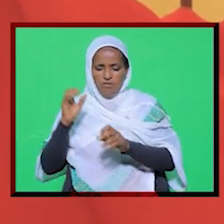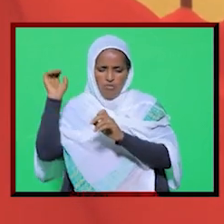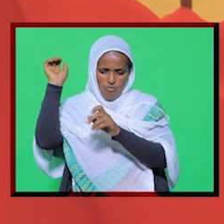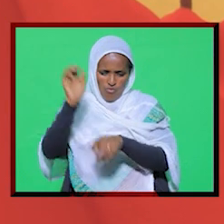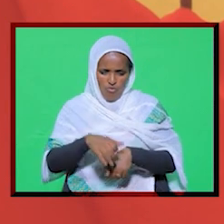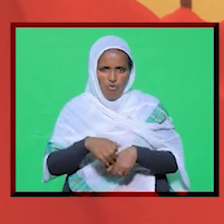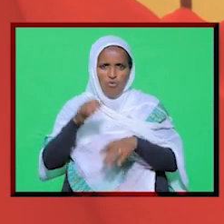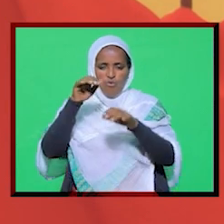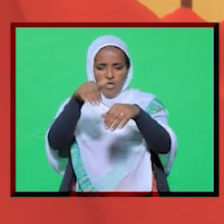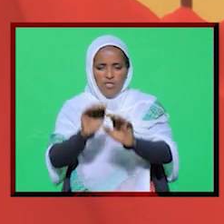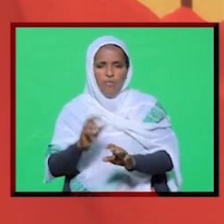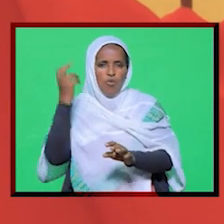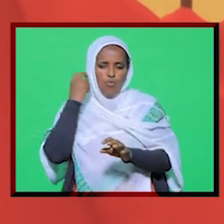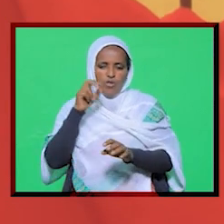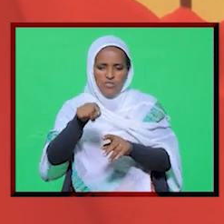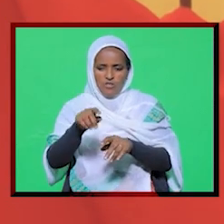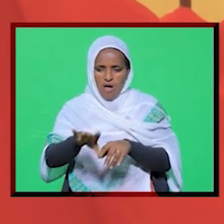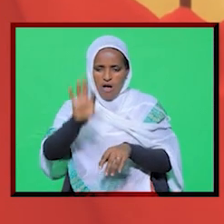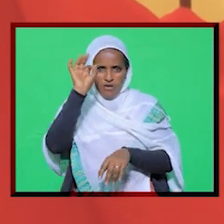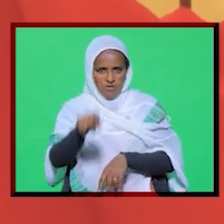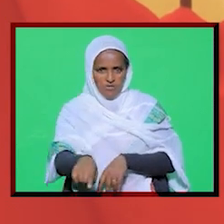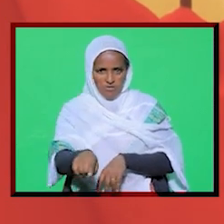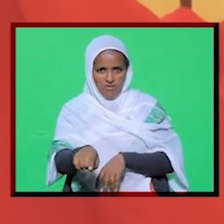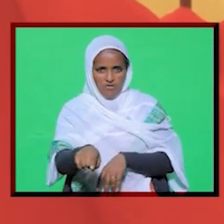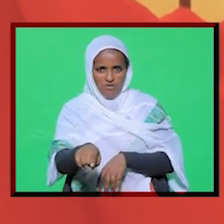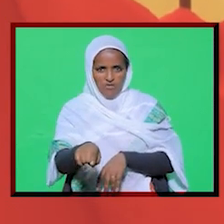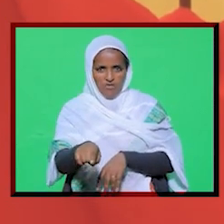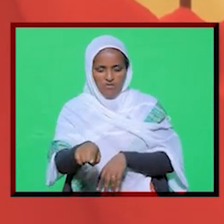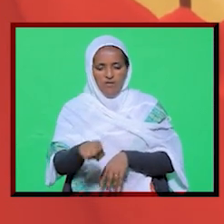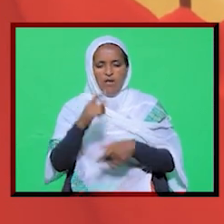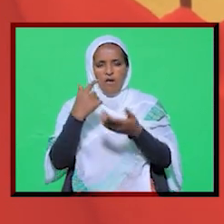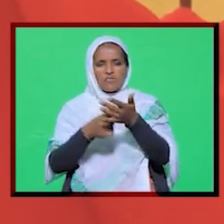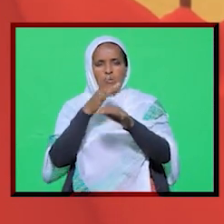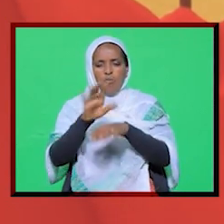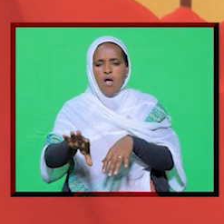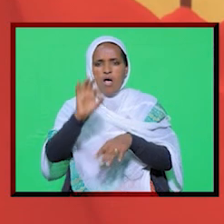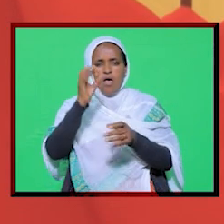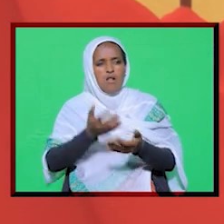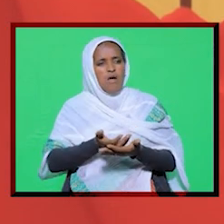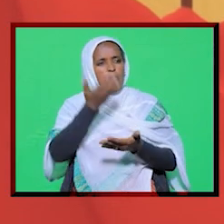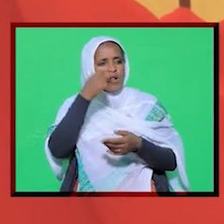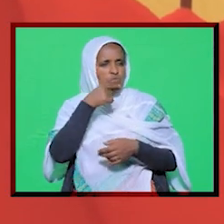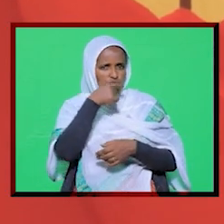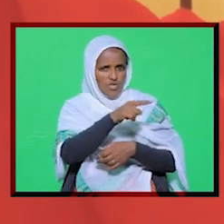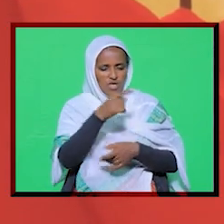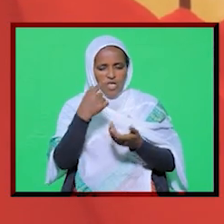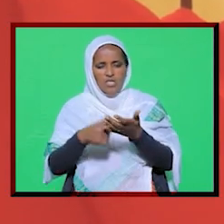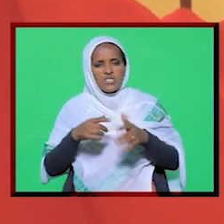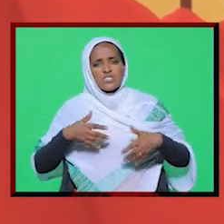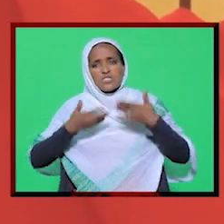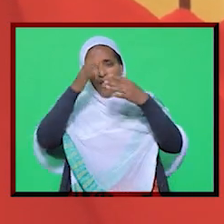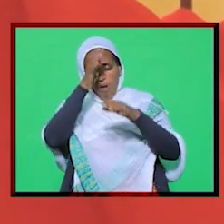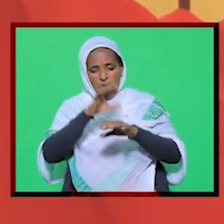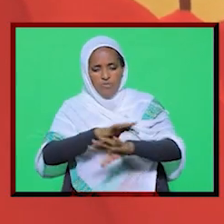ሲቆፍረው የተቀበረ ወርቅ ከሳቸው መሬት ላይ አገኘ። ሲያገኝ ሄዶ ለባለጠጋው ነገረው። ኧረ የንስሐ